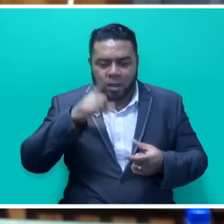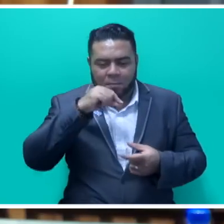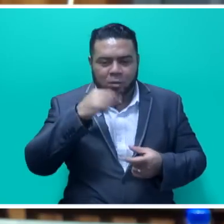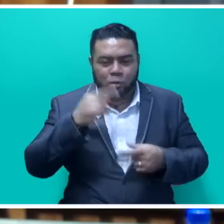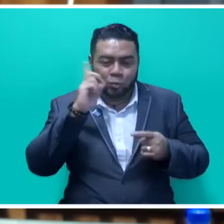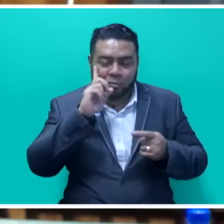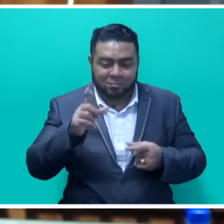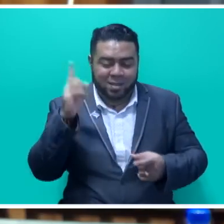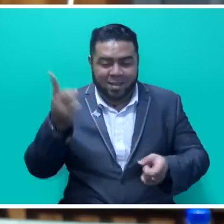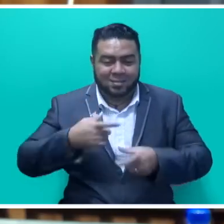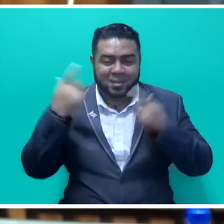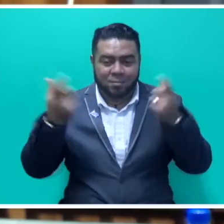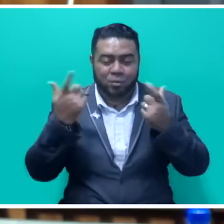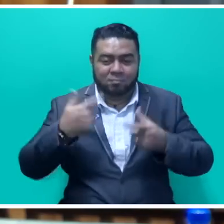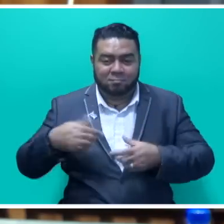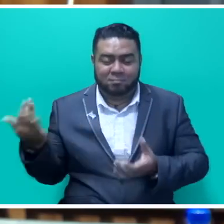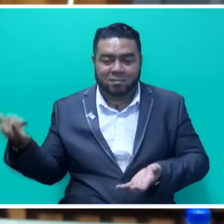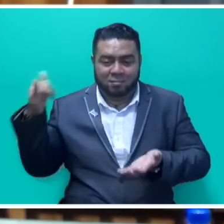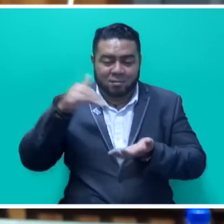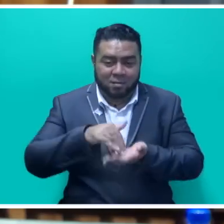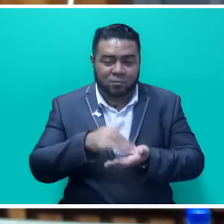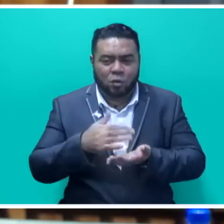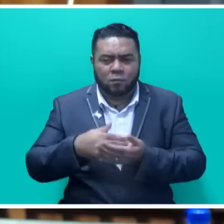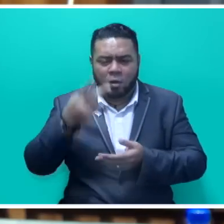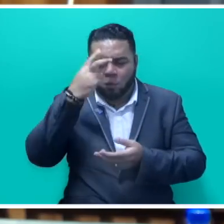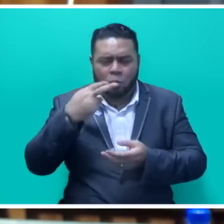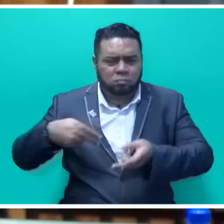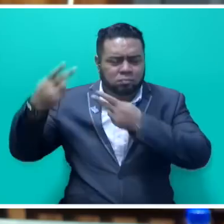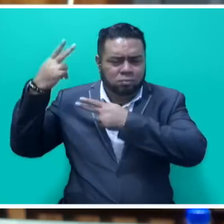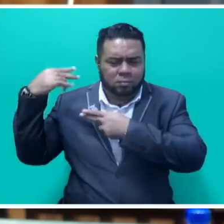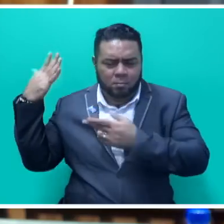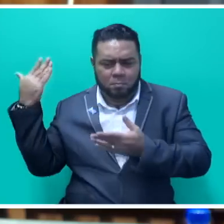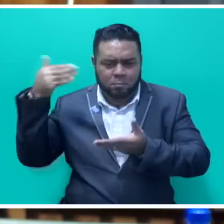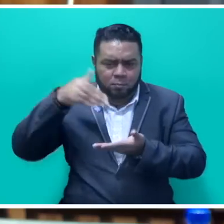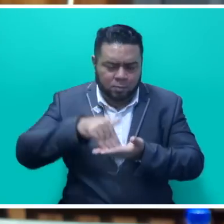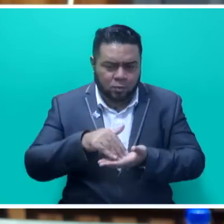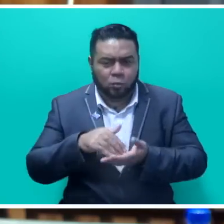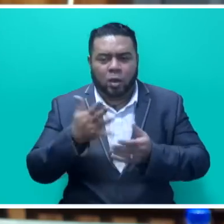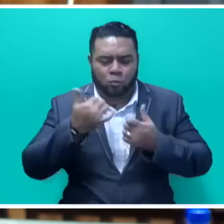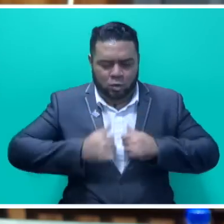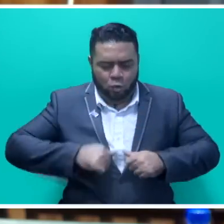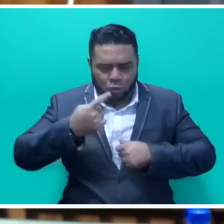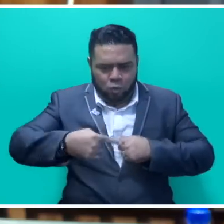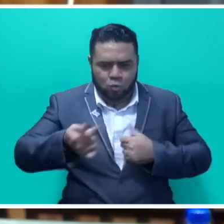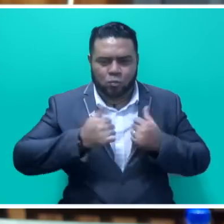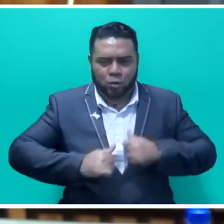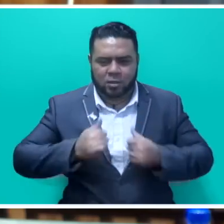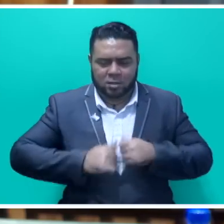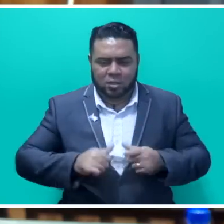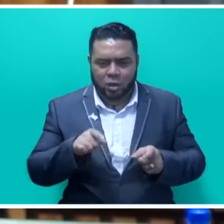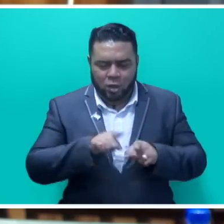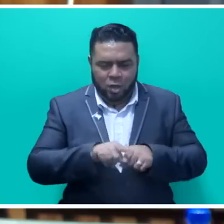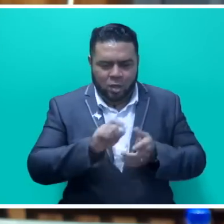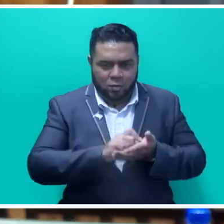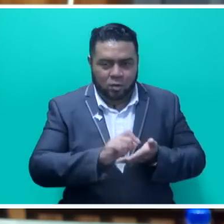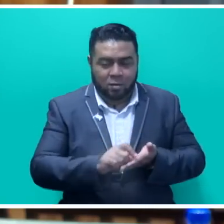थे, उनका जो मेल मिलाप है वो इस सम्मेलन के द्वारा बढ़ेगा। इसके